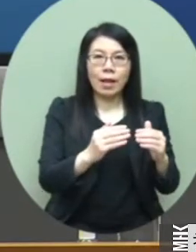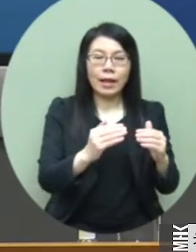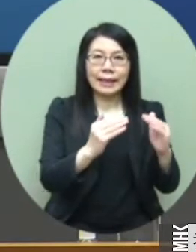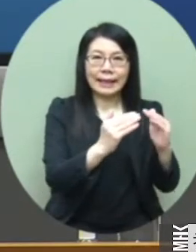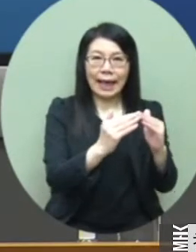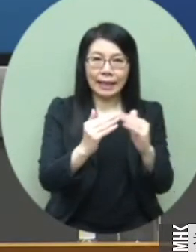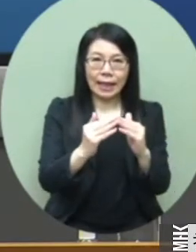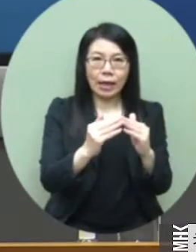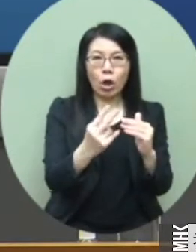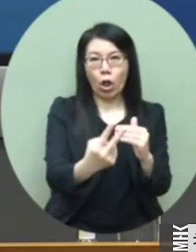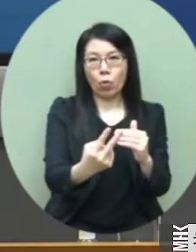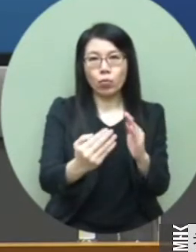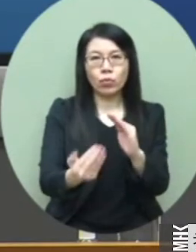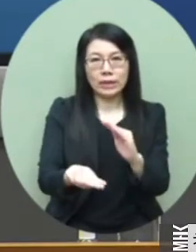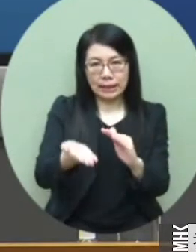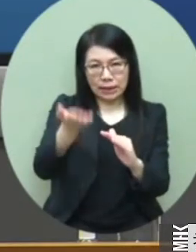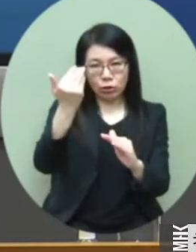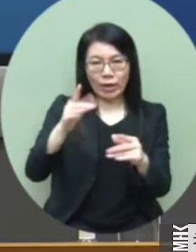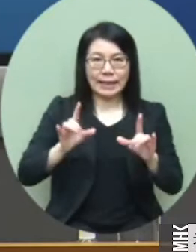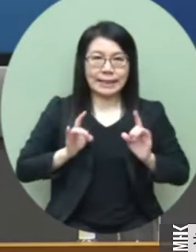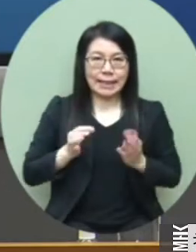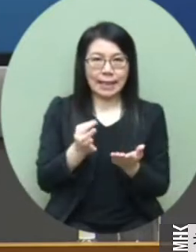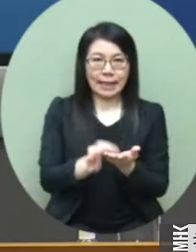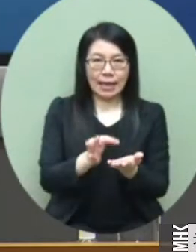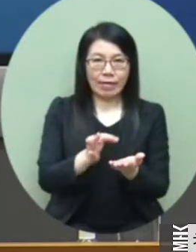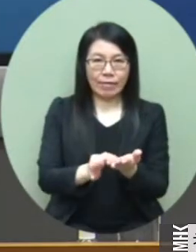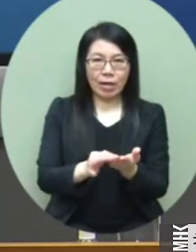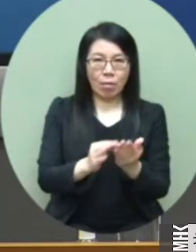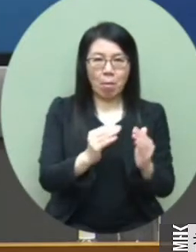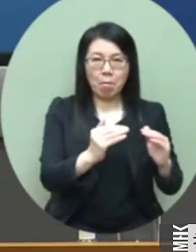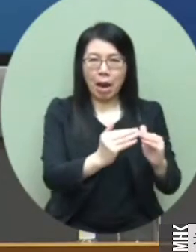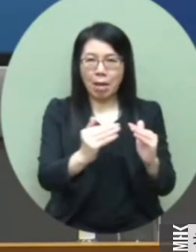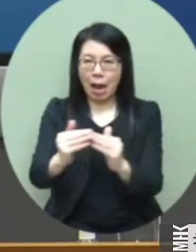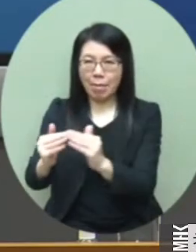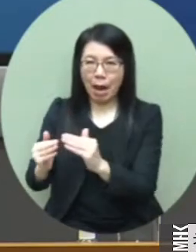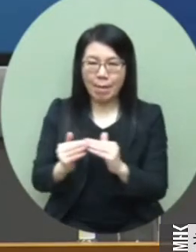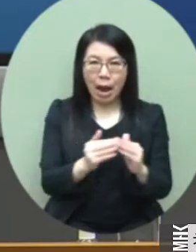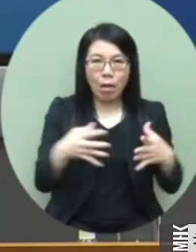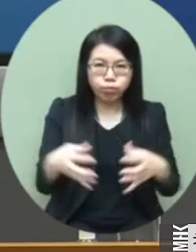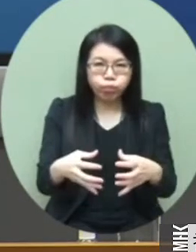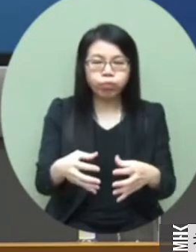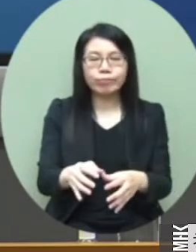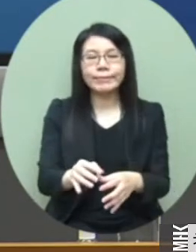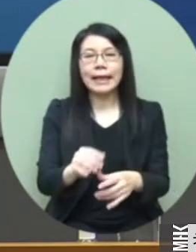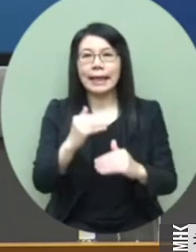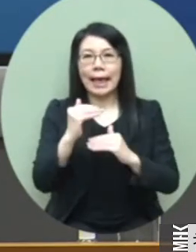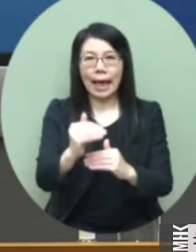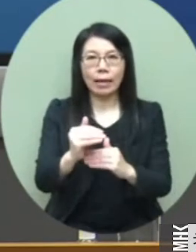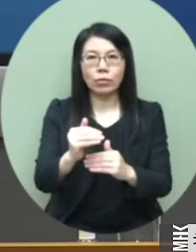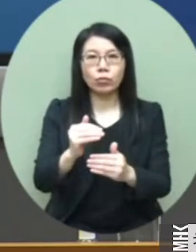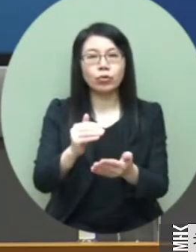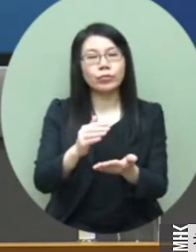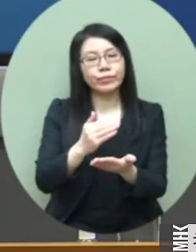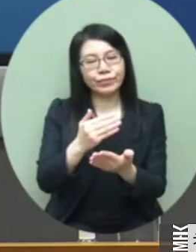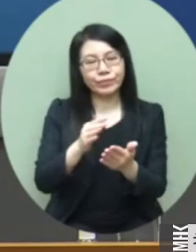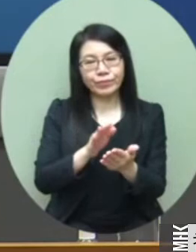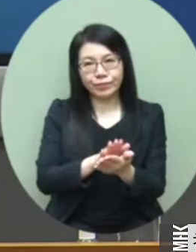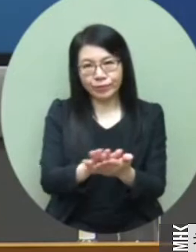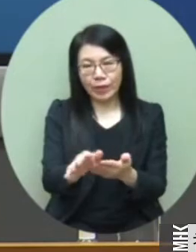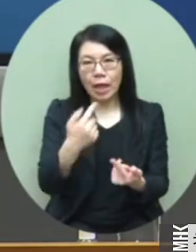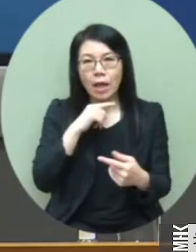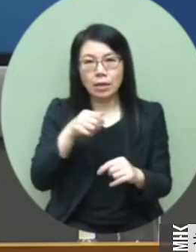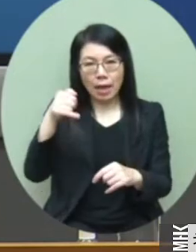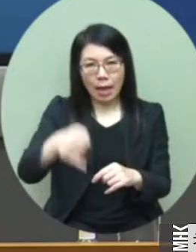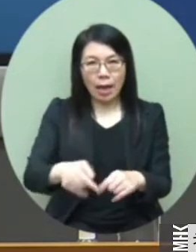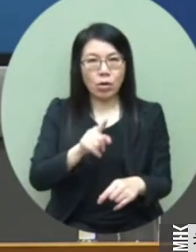上嘅人士喺私人地方進行多戶聚集嘅限制。 而我哋亦都會喺下個星期咧，係向行